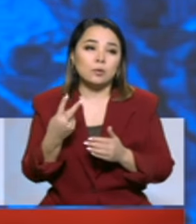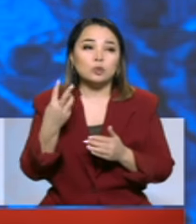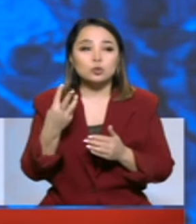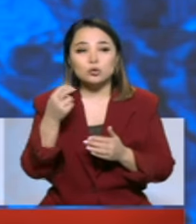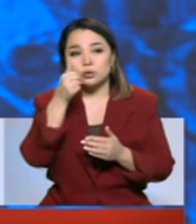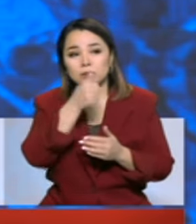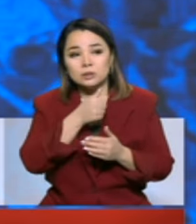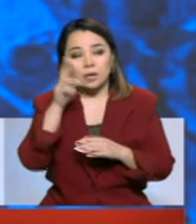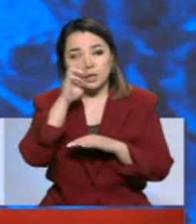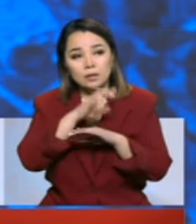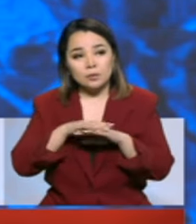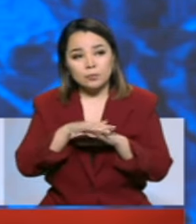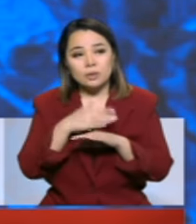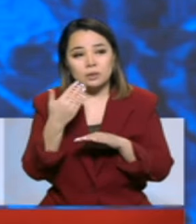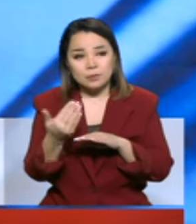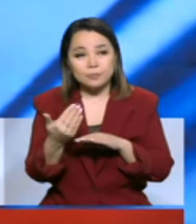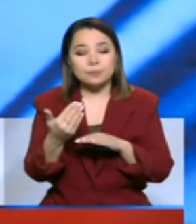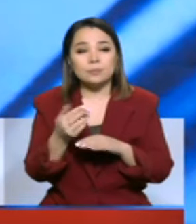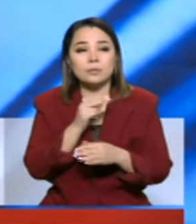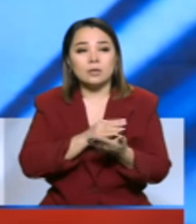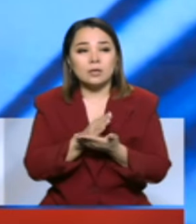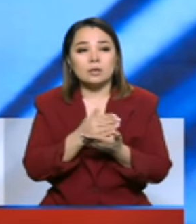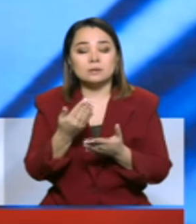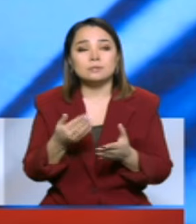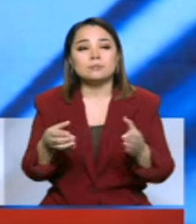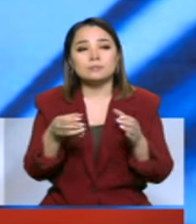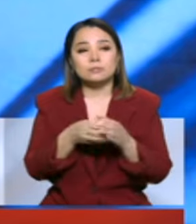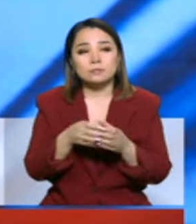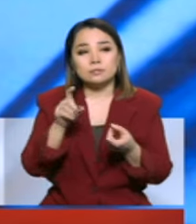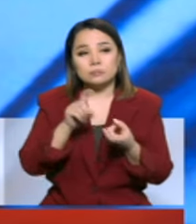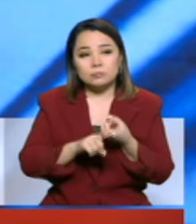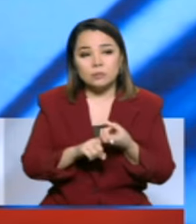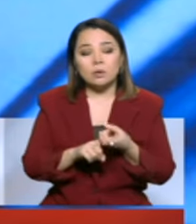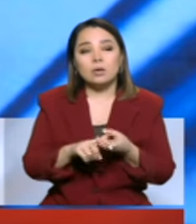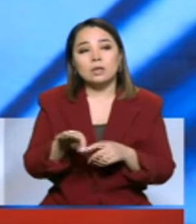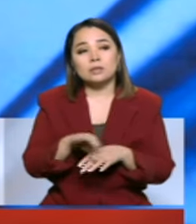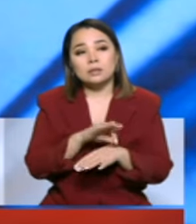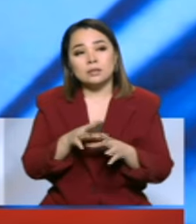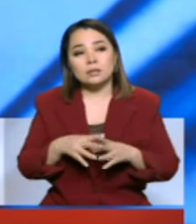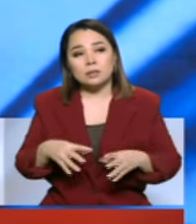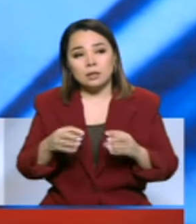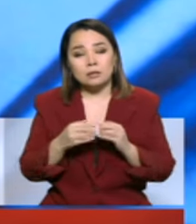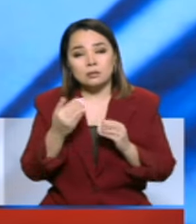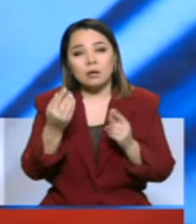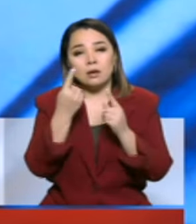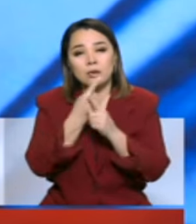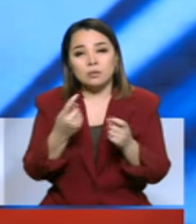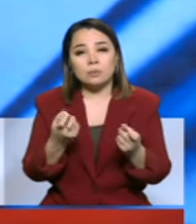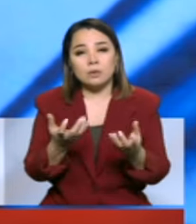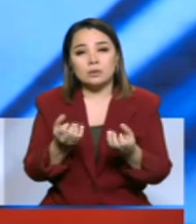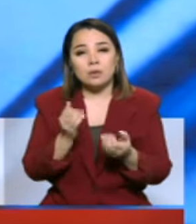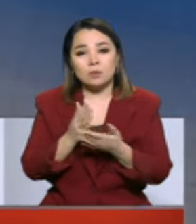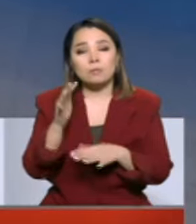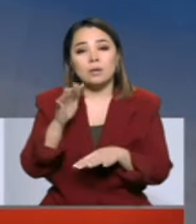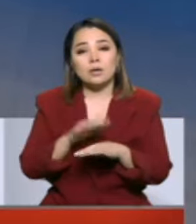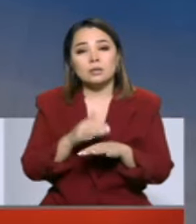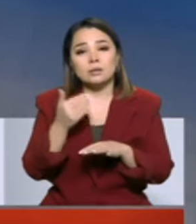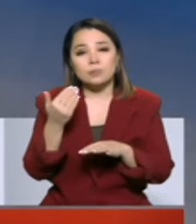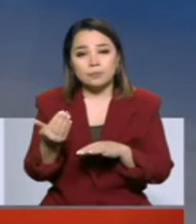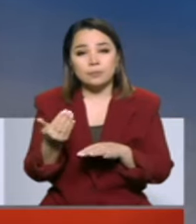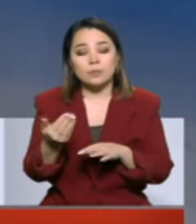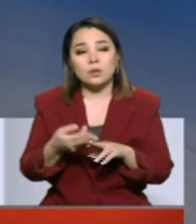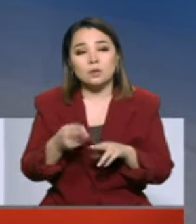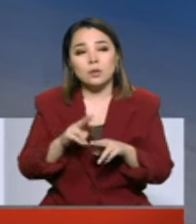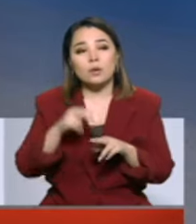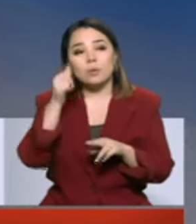жылы мемлекеттер қызметкерлері бойынша және олардың жұбайлары бойынша ақпаратты алдық банктерден.